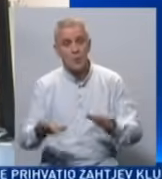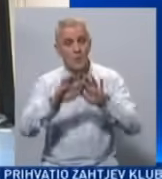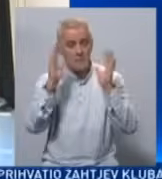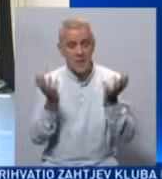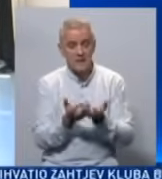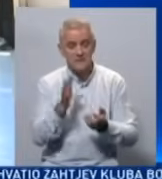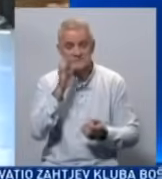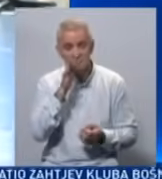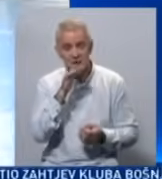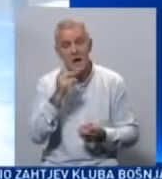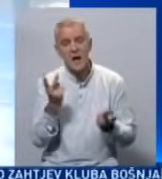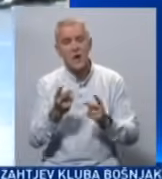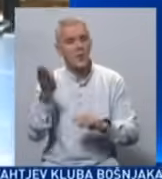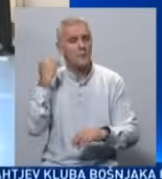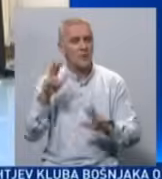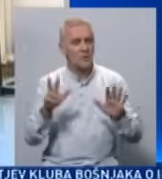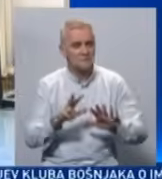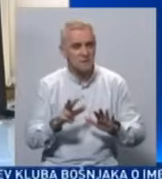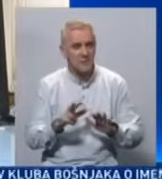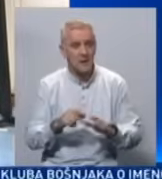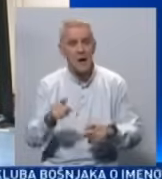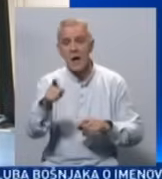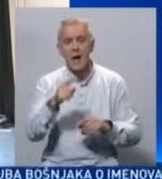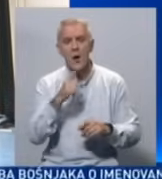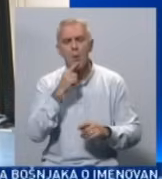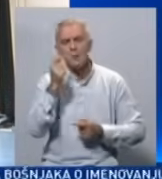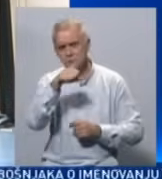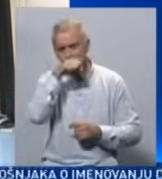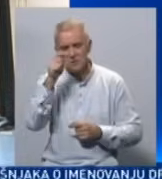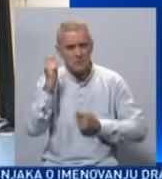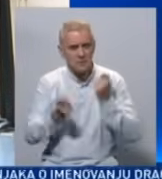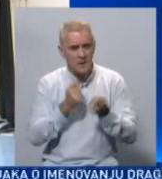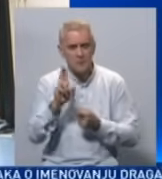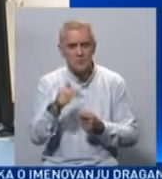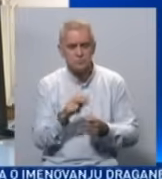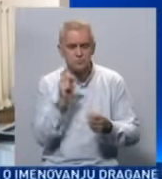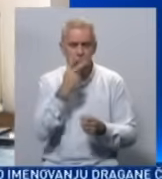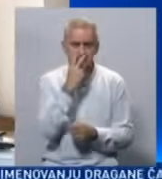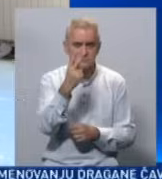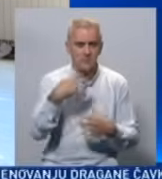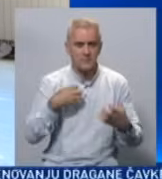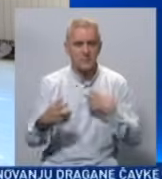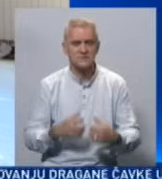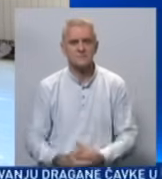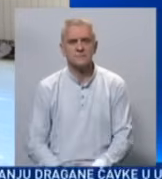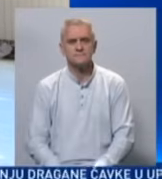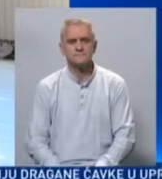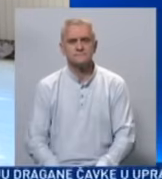Sarajevo ko nekad u 8, a istu noć ljubitelji baletne umjetnosti mogu uživati u duetu iz baleta Mare